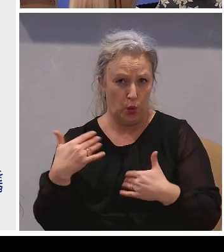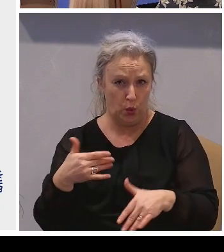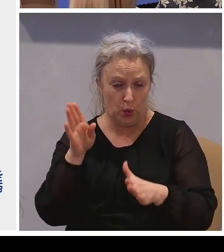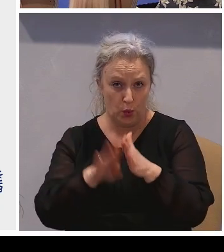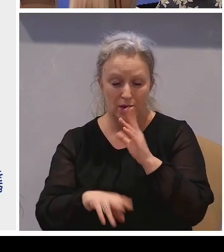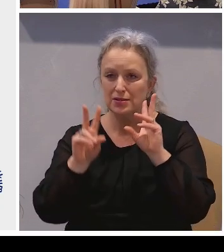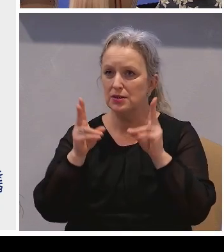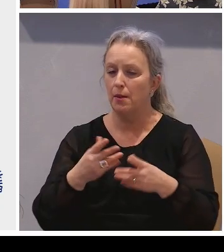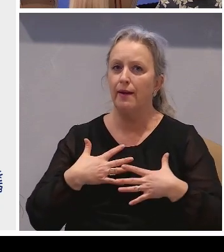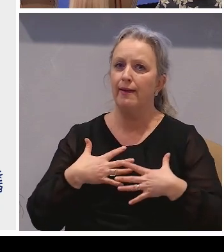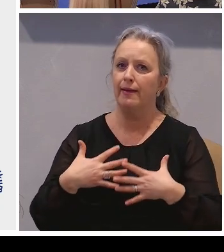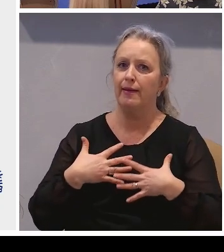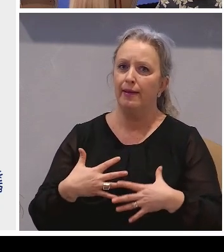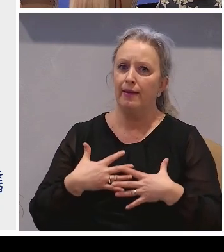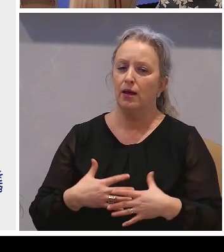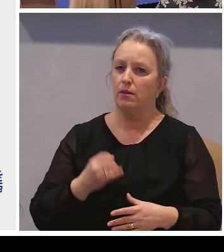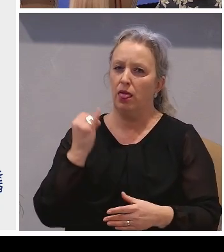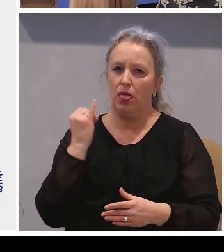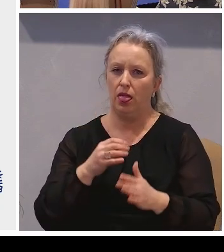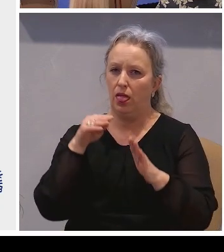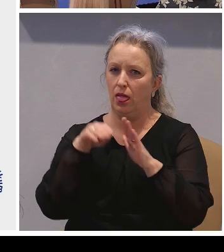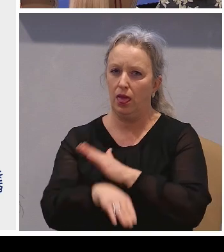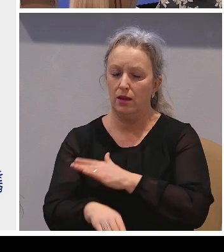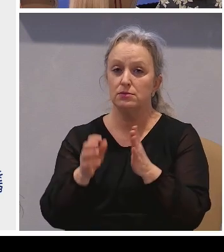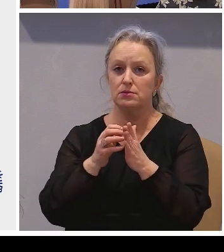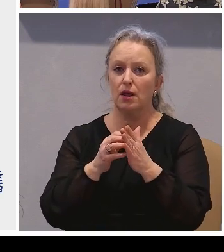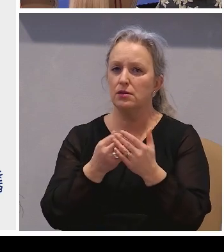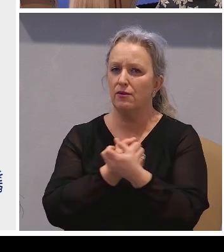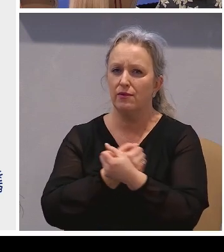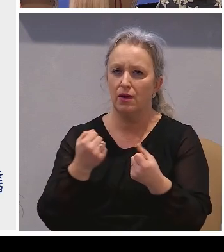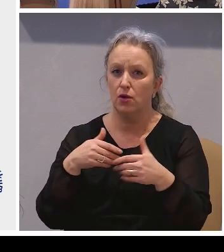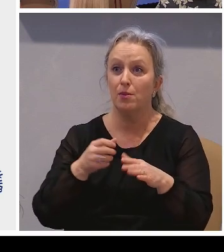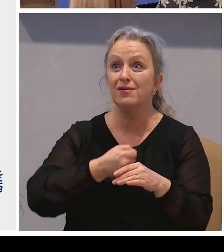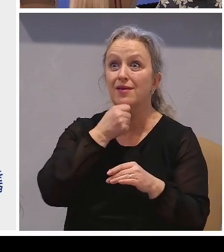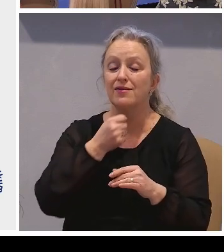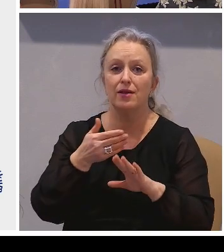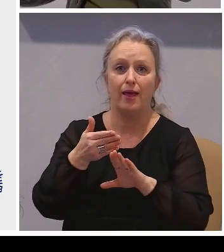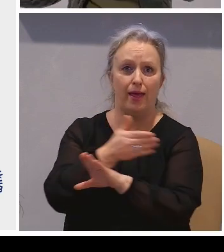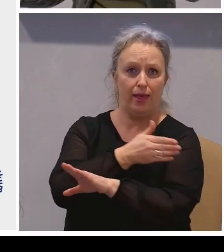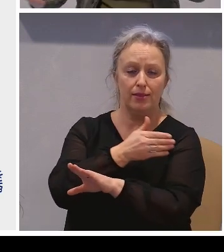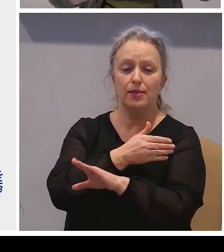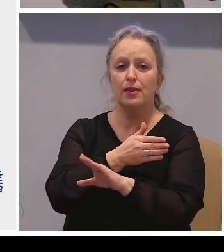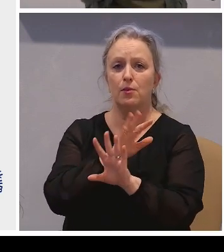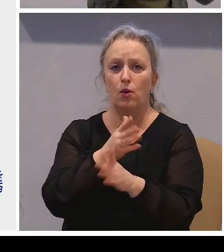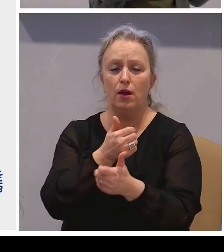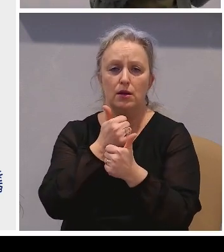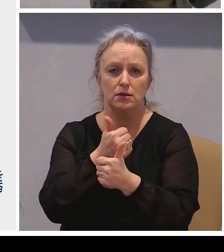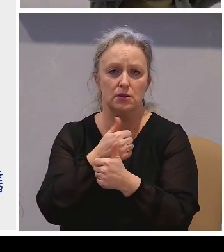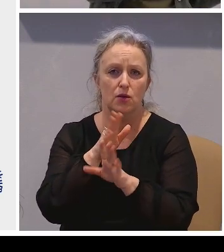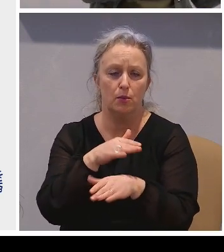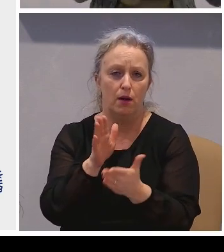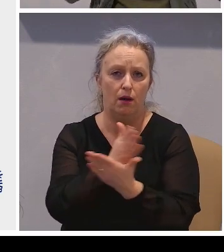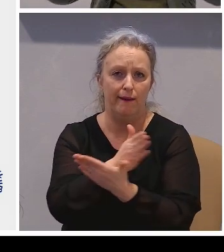function, hingamisfunktsioon halvem. scoliosis, Ehk siis selle peaks where võimalikult scoliosis varakult tends to enne negatively täiskasvanuikka affect võiks the olla respiratory ära function